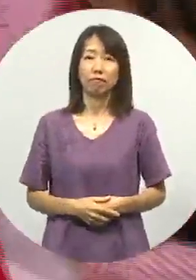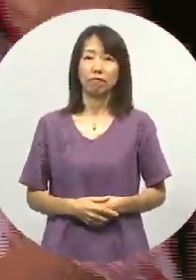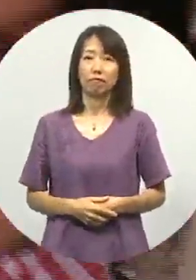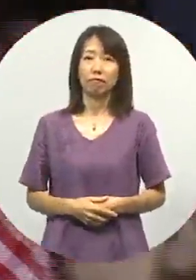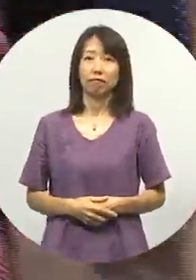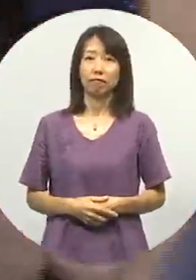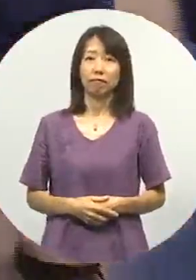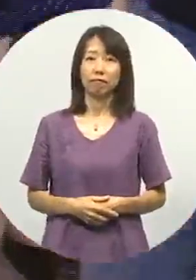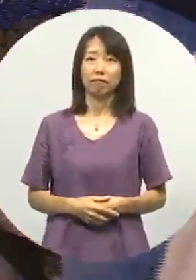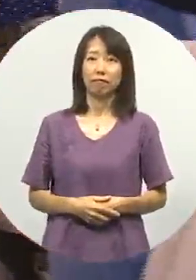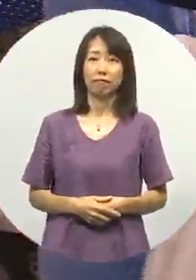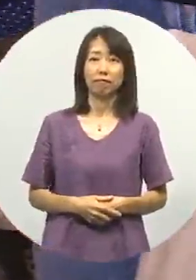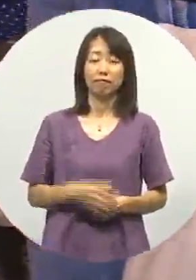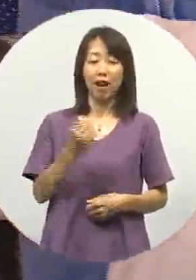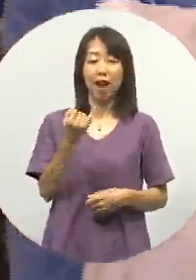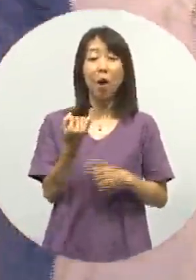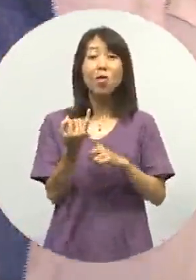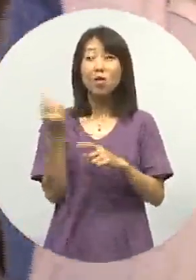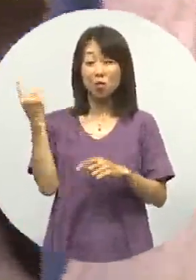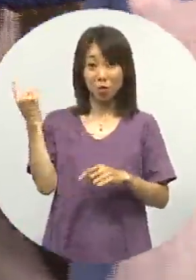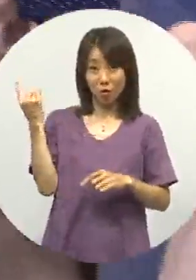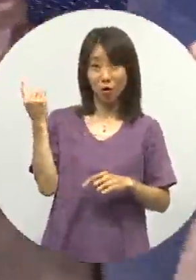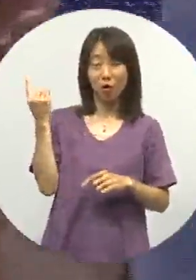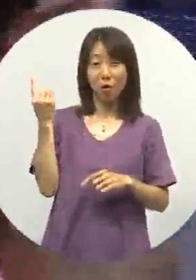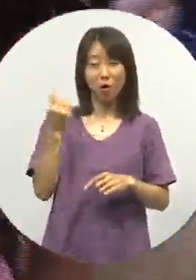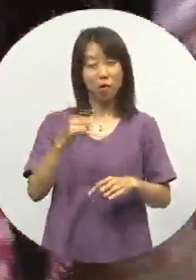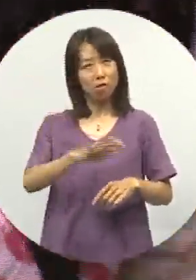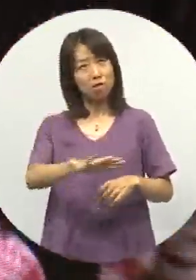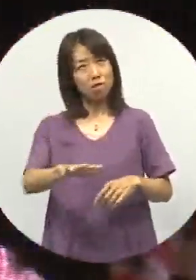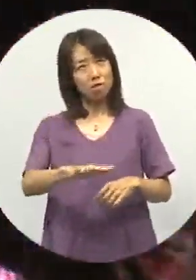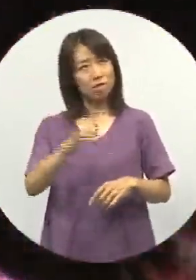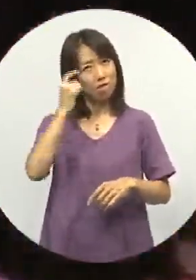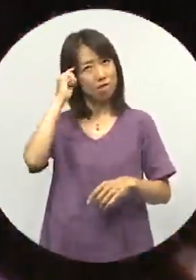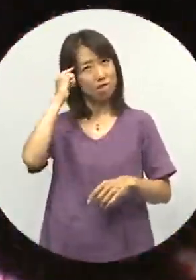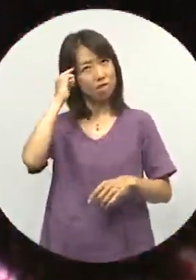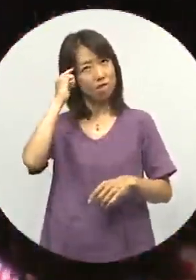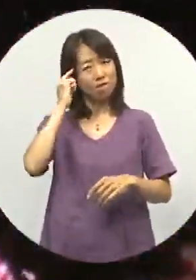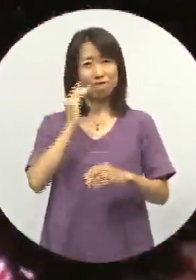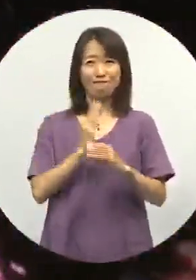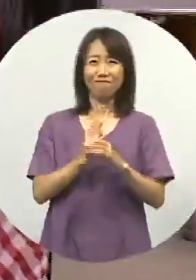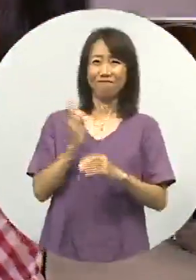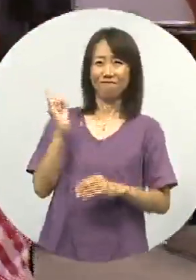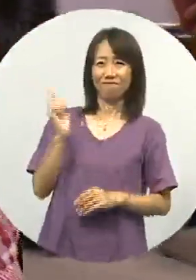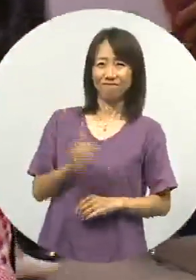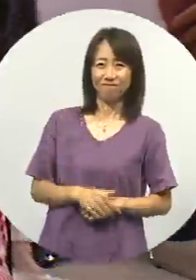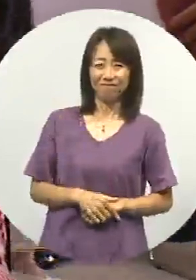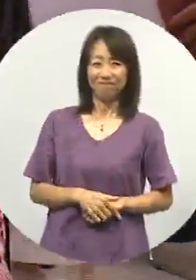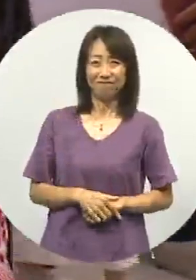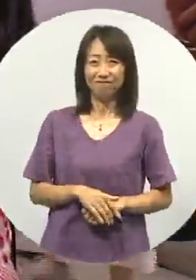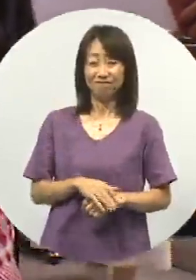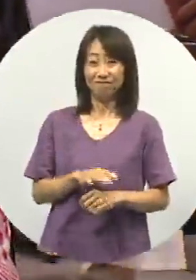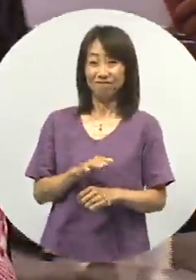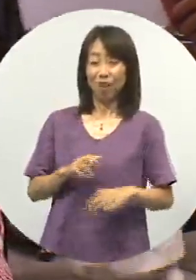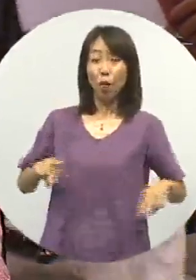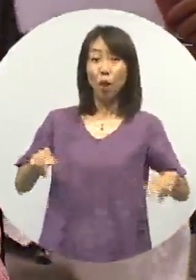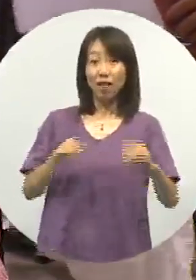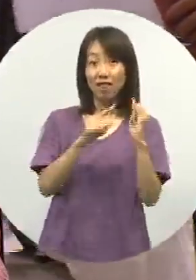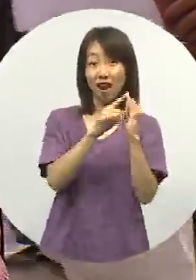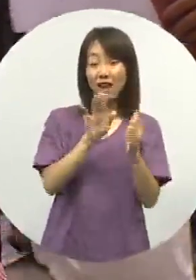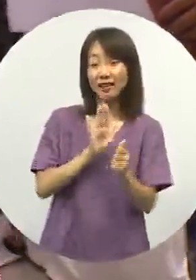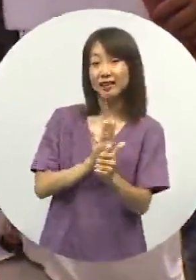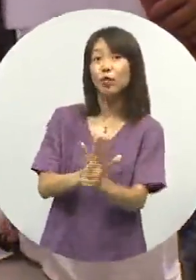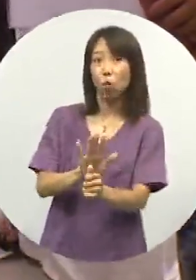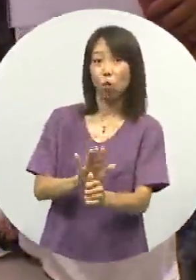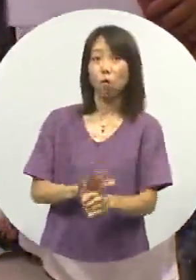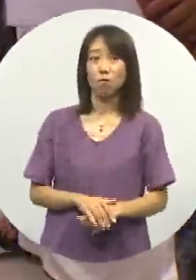お母さんと来ている女の子が今考えていますが、わかりますかね？ボランティアの方が